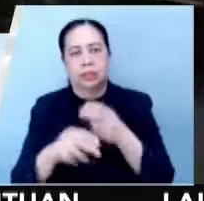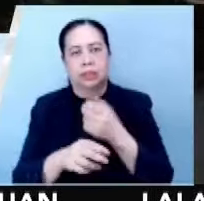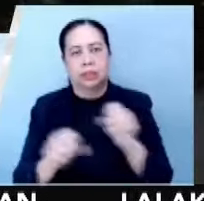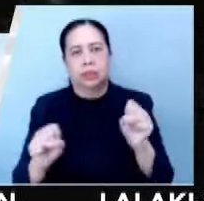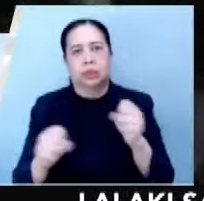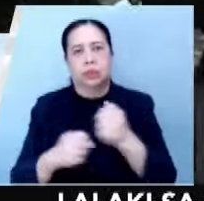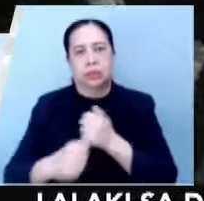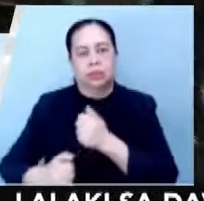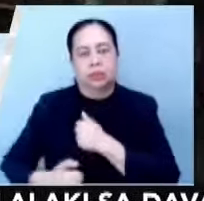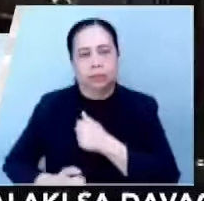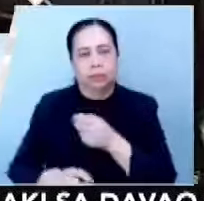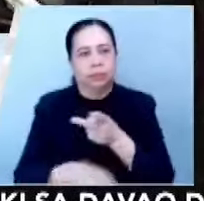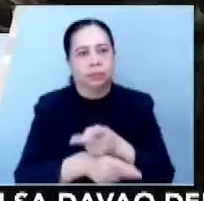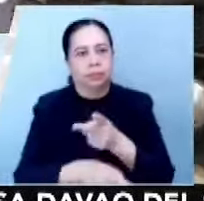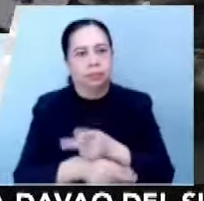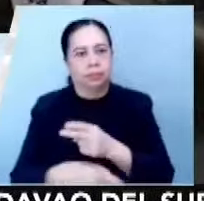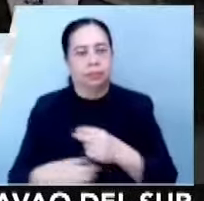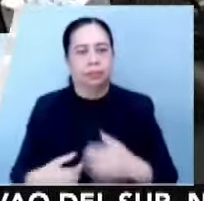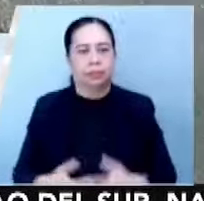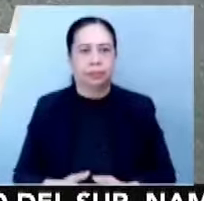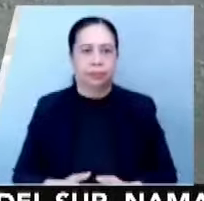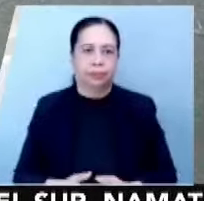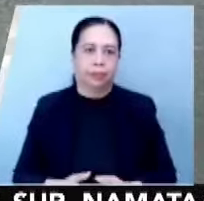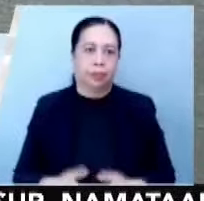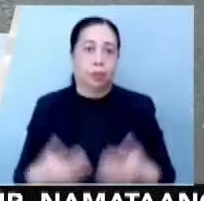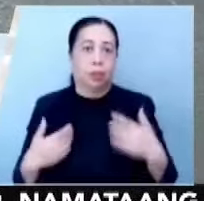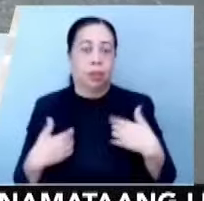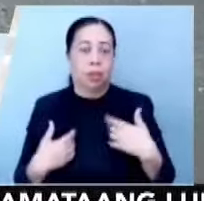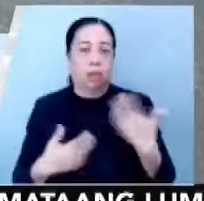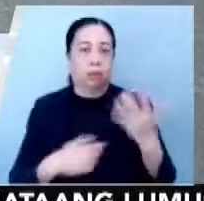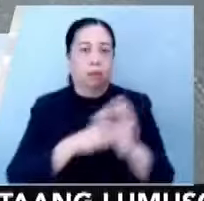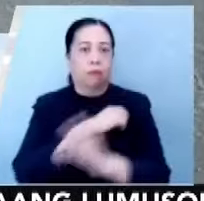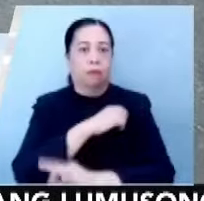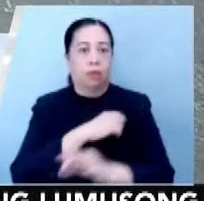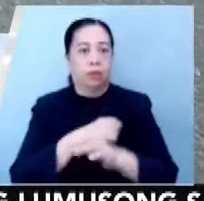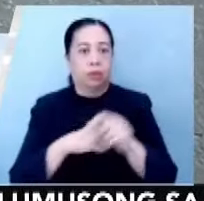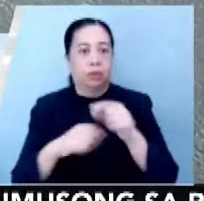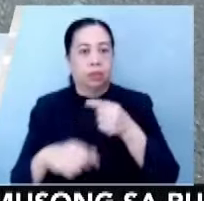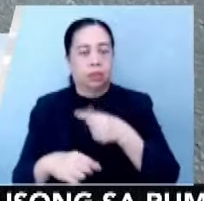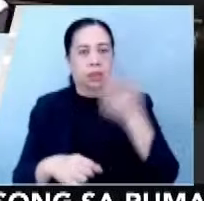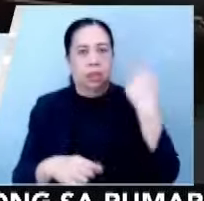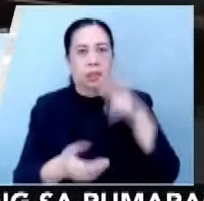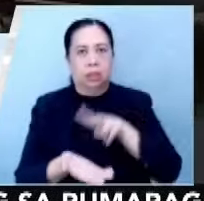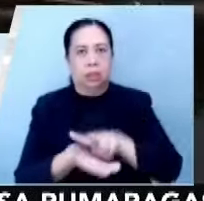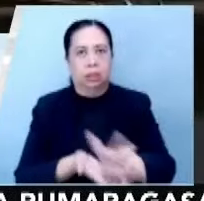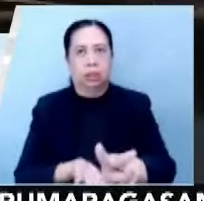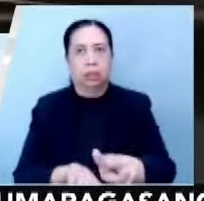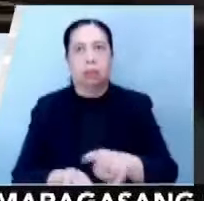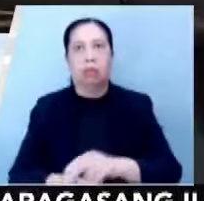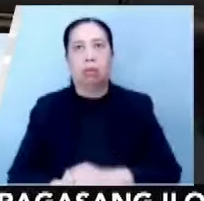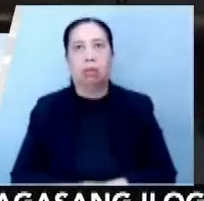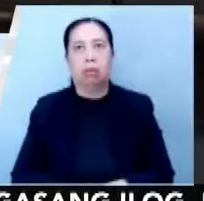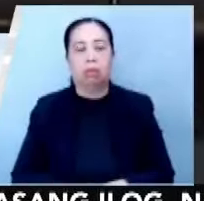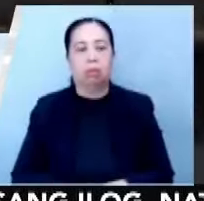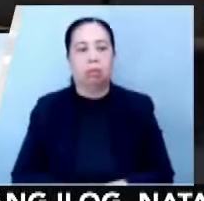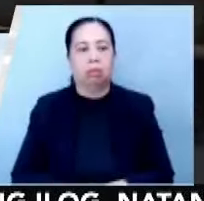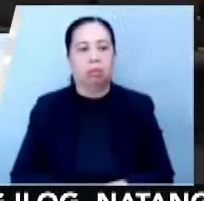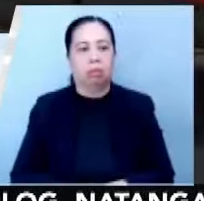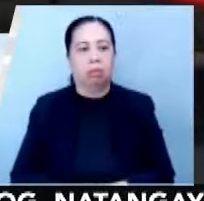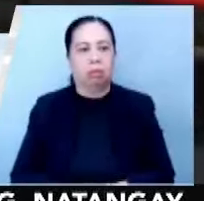We had one foreign guest na dulas dito. Ay, dahil? Hindi